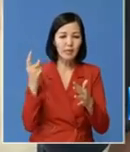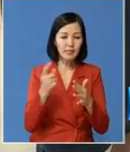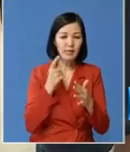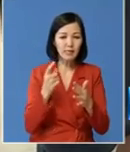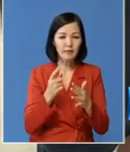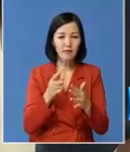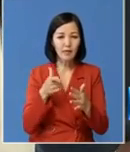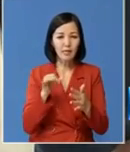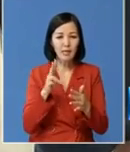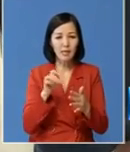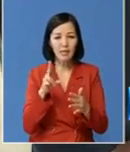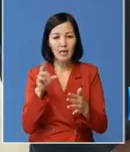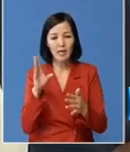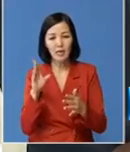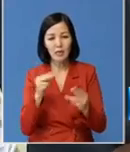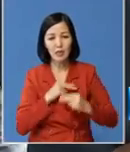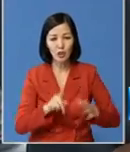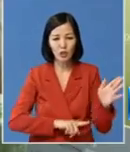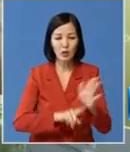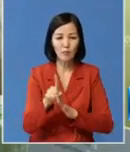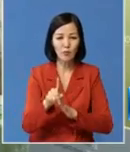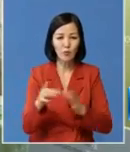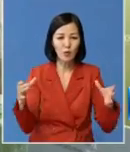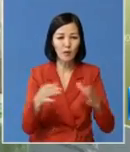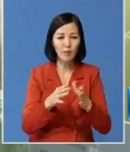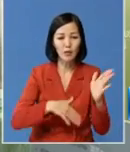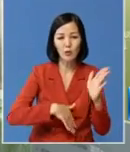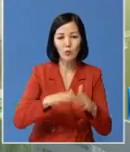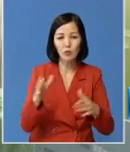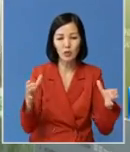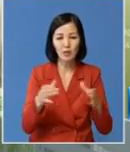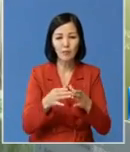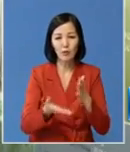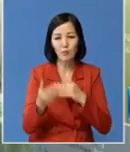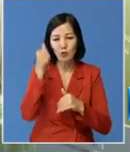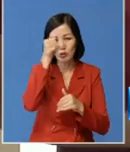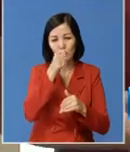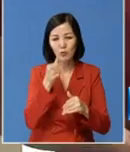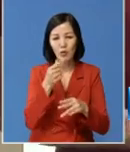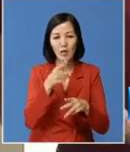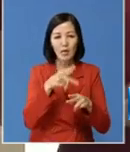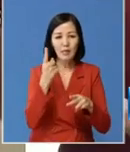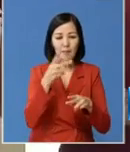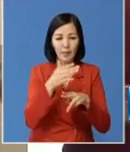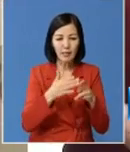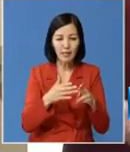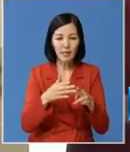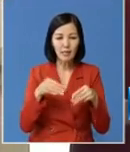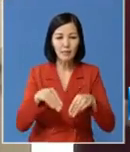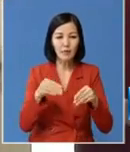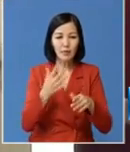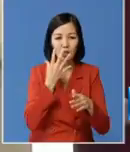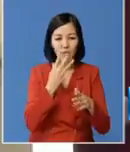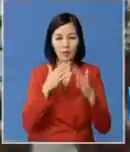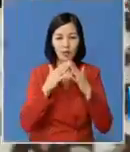ответственностью Green Eco начало работу. Сегодня компания одна из преуспевающих в регионе. В прошлом году на 1,5 гектара ТОО построила тепличный